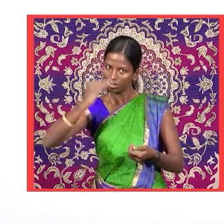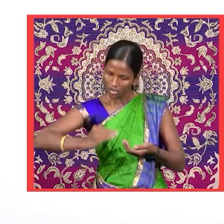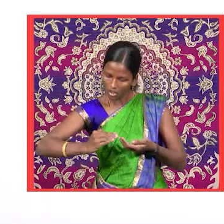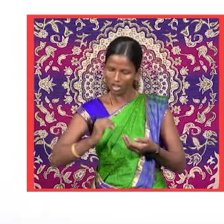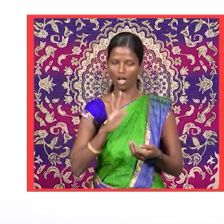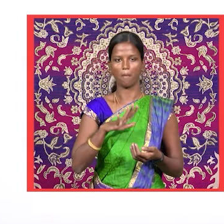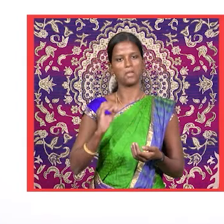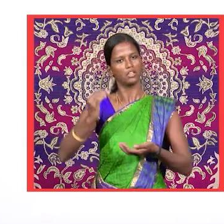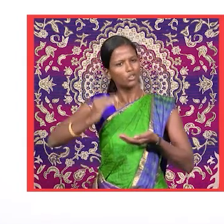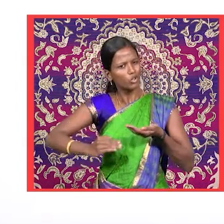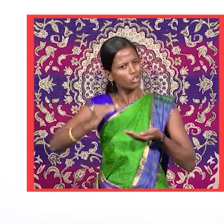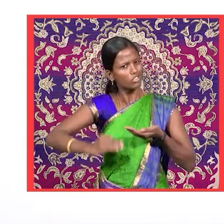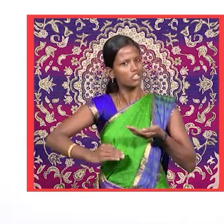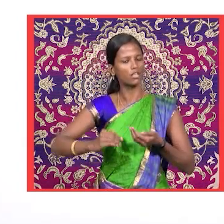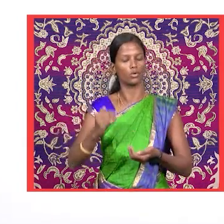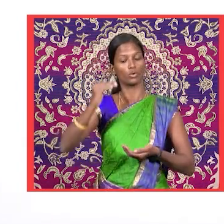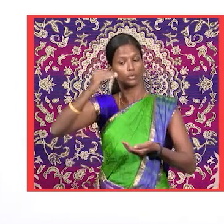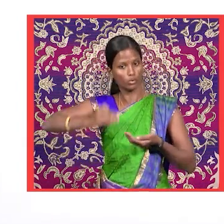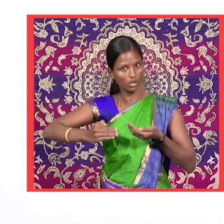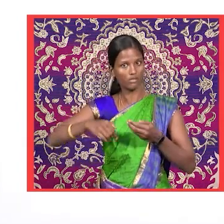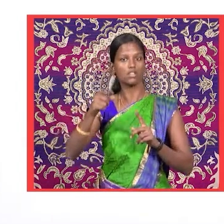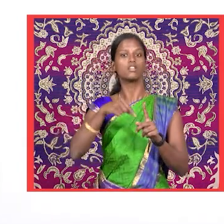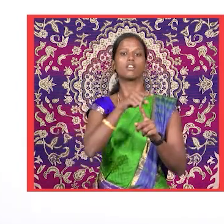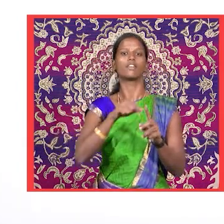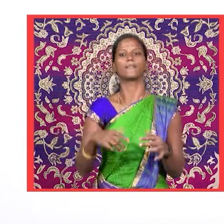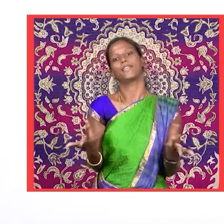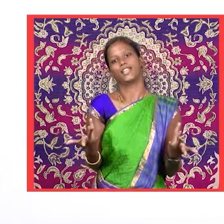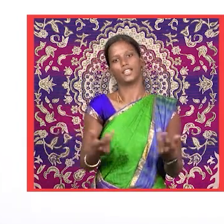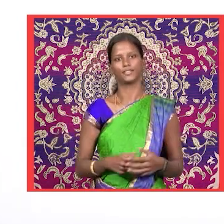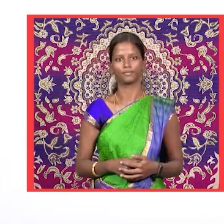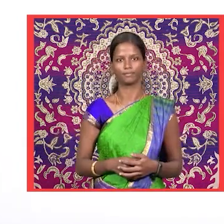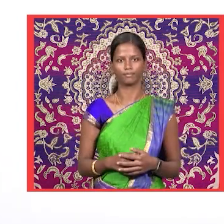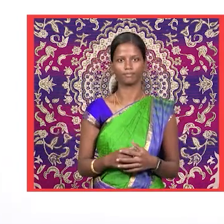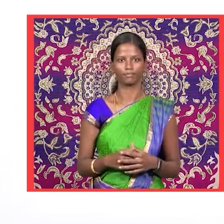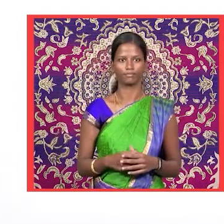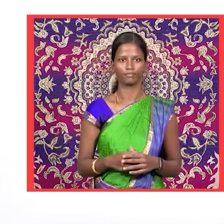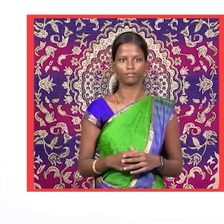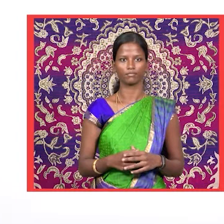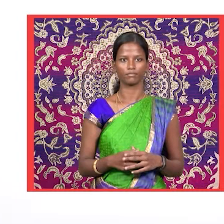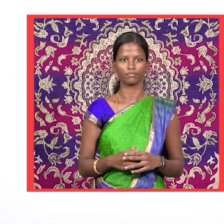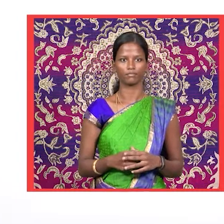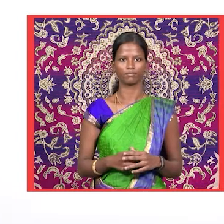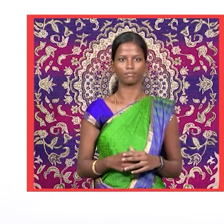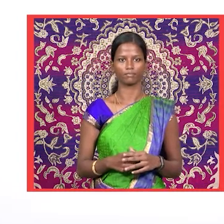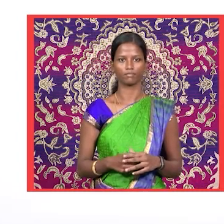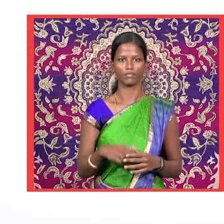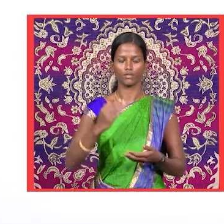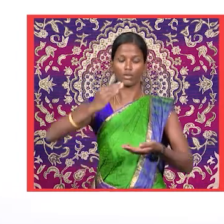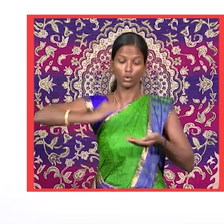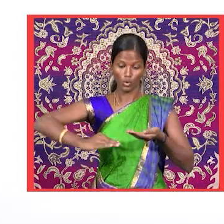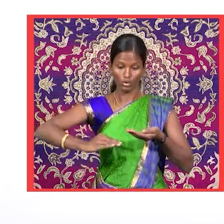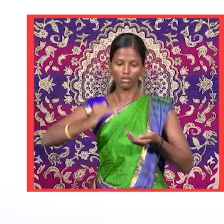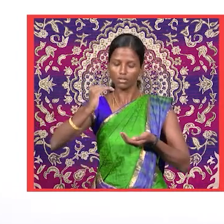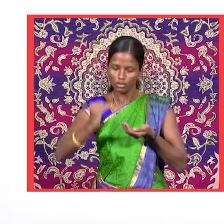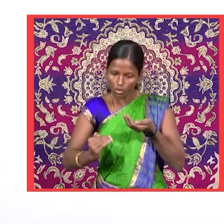50 குறைந்தது எனில் குறைவின் சதவீதம் என்ன? எவ்வளோ தொகை குறைஞ்சிருக்கோ அந்த குறைக்கப்பட்டவுடைய